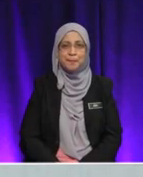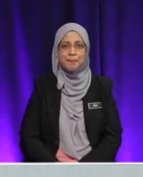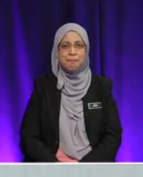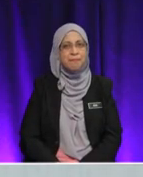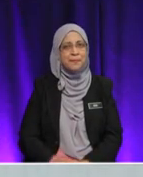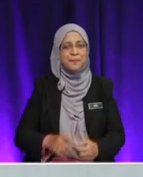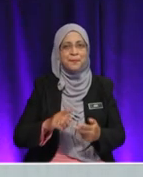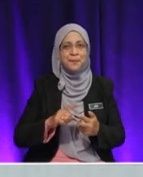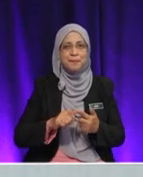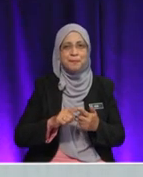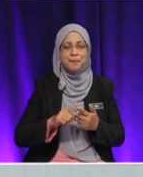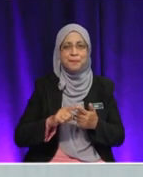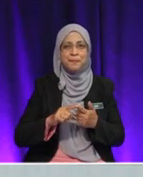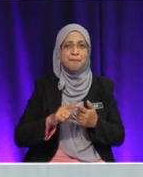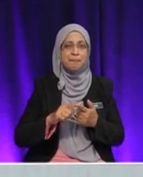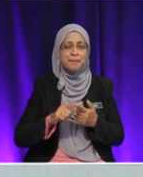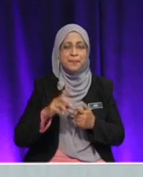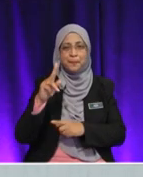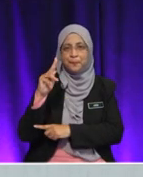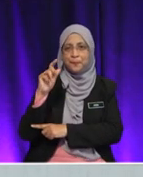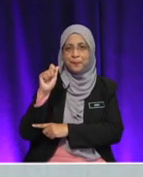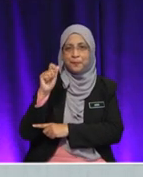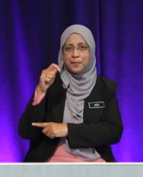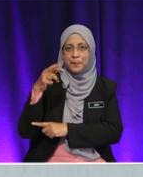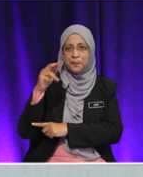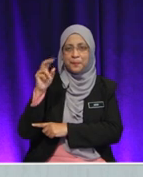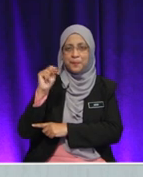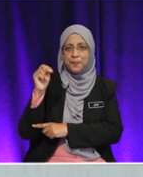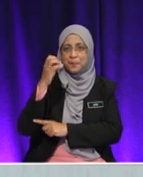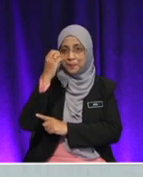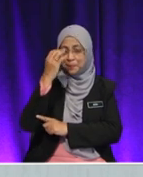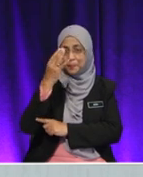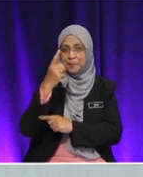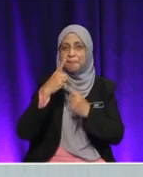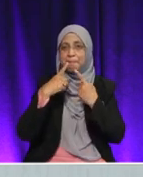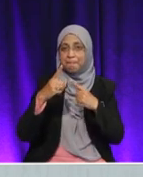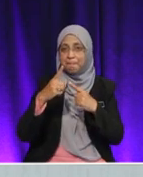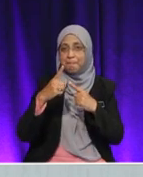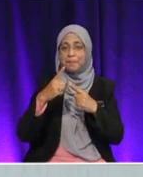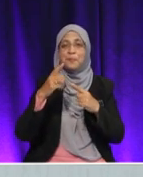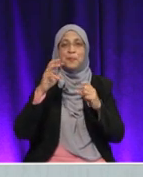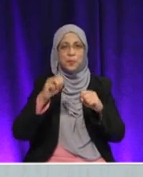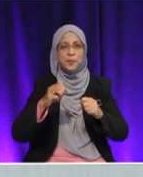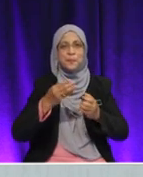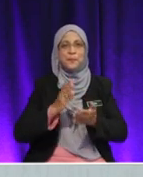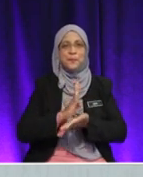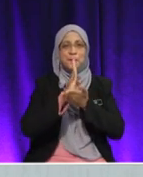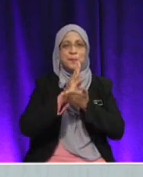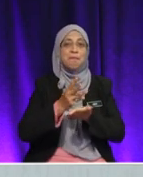menghubungkan bantuan contohnya bantuan keuangan makanan pakaian yang kutip demam oke